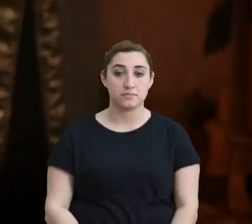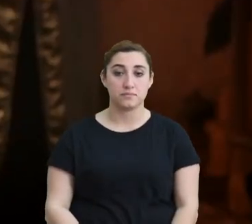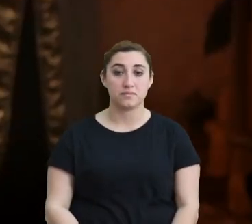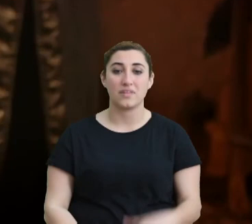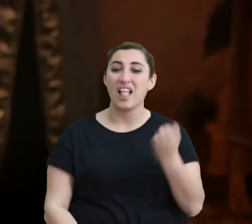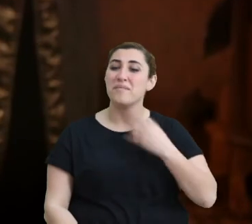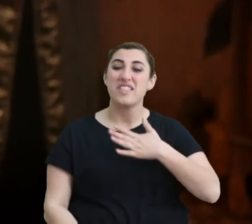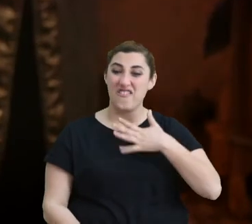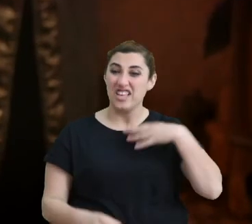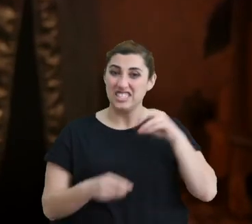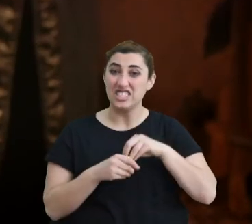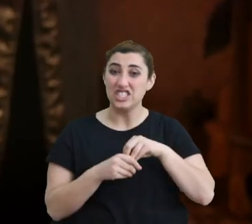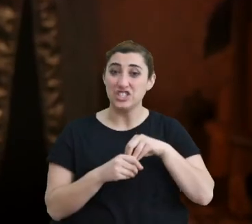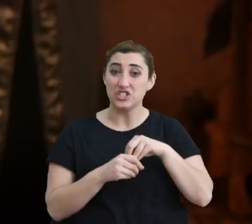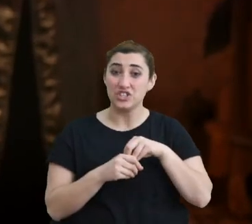Aldığım nefes üzerine.